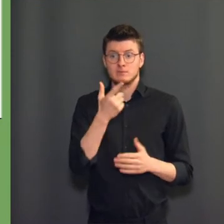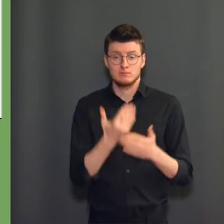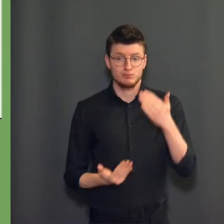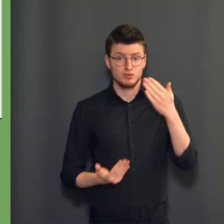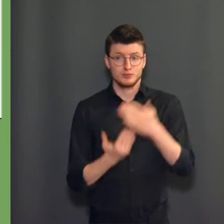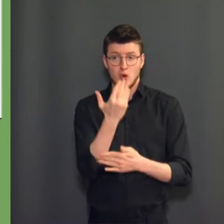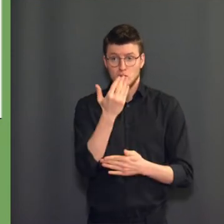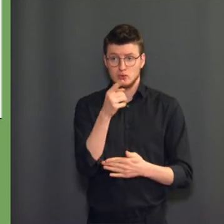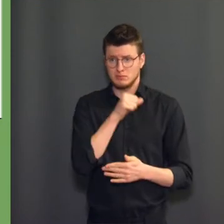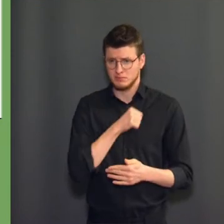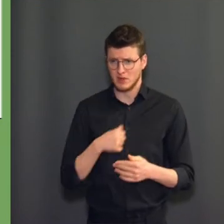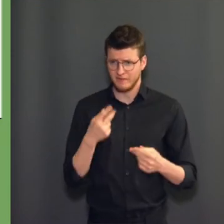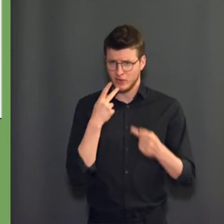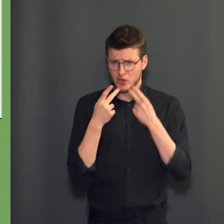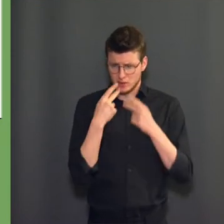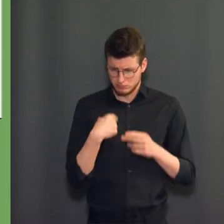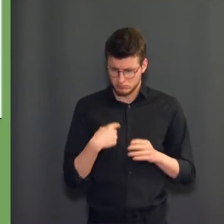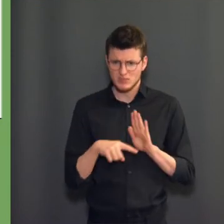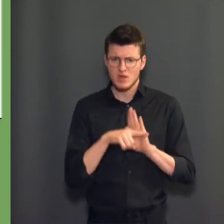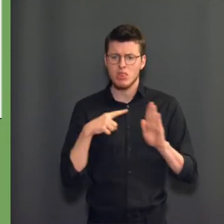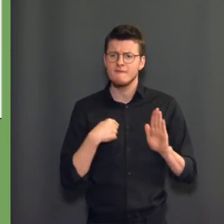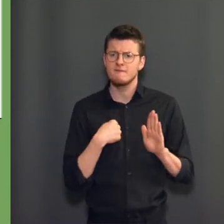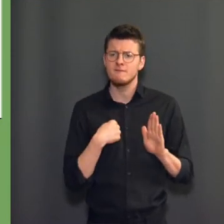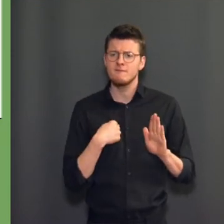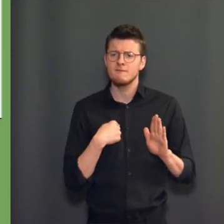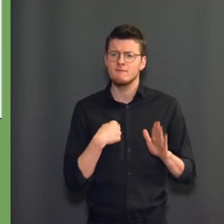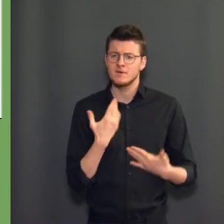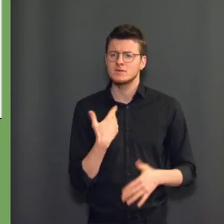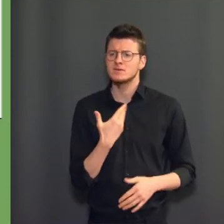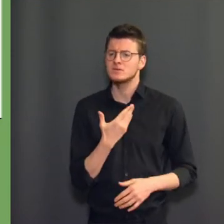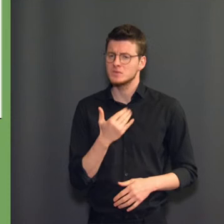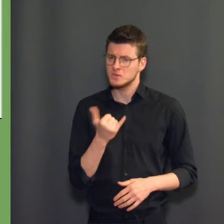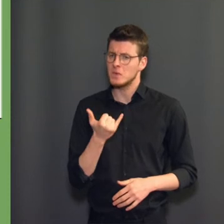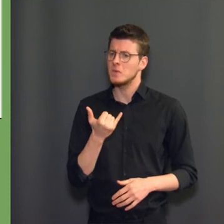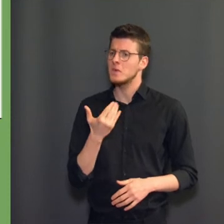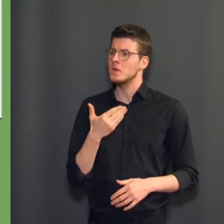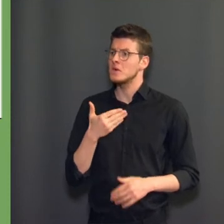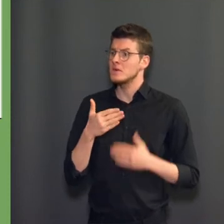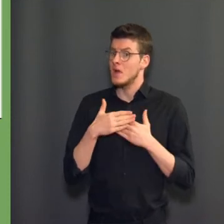testen en 's avonds toch een geliefde besmetten.